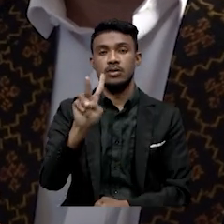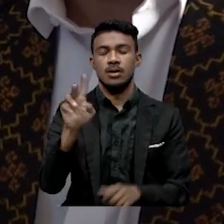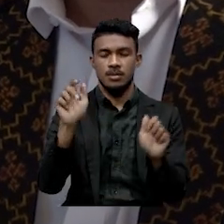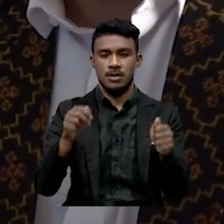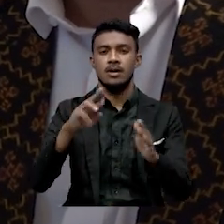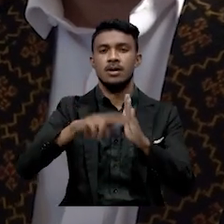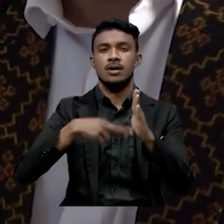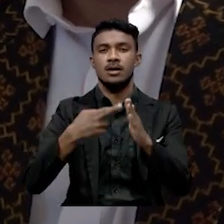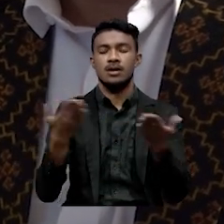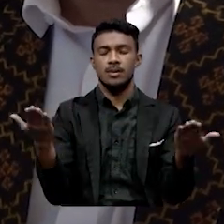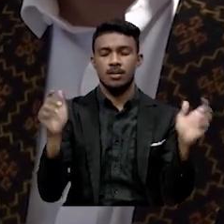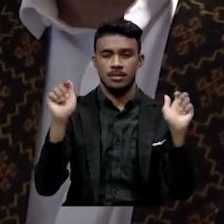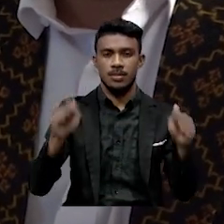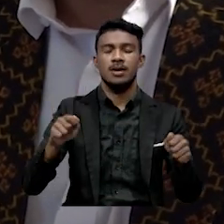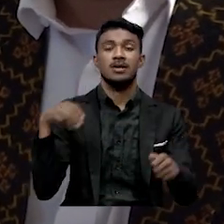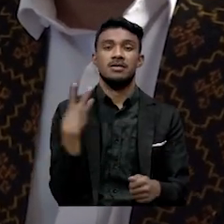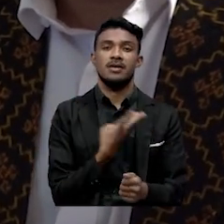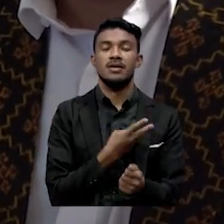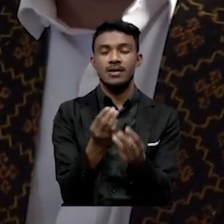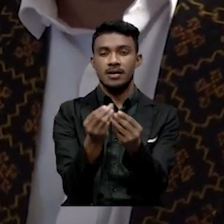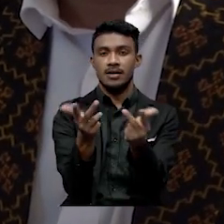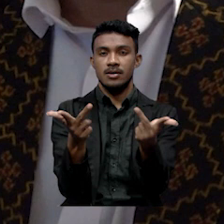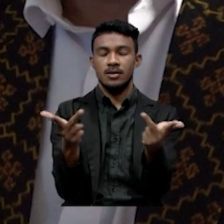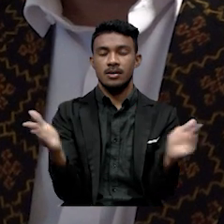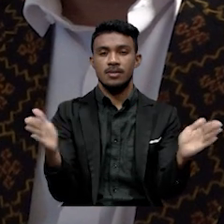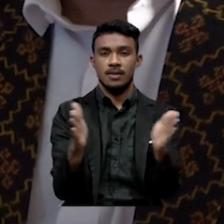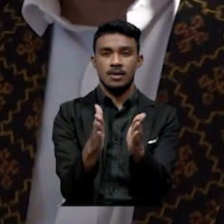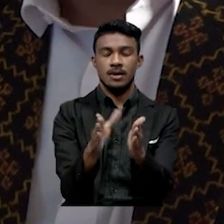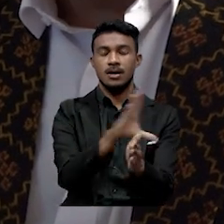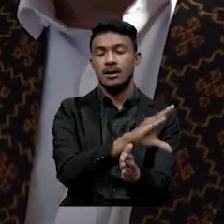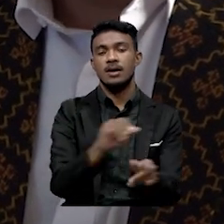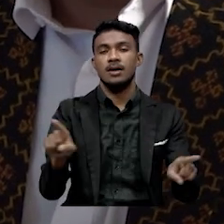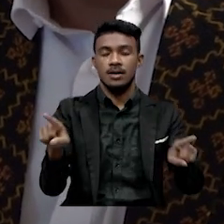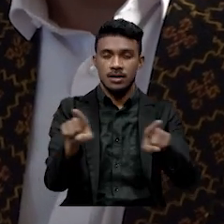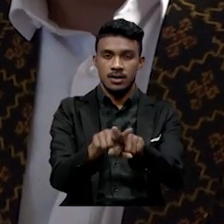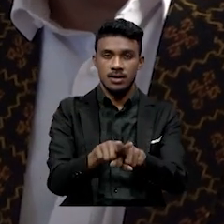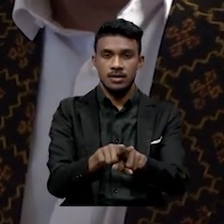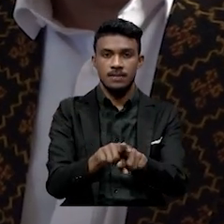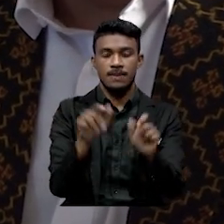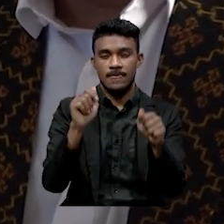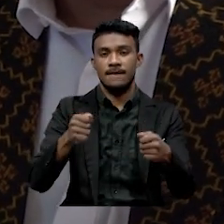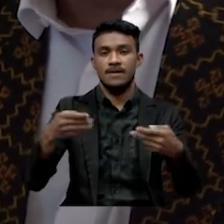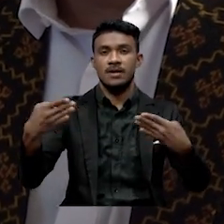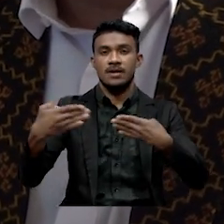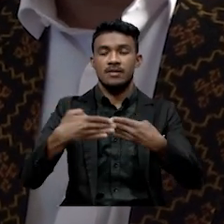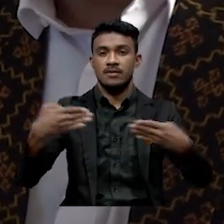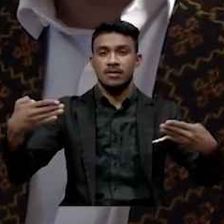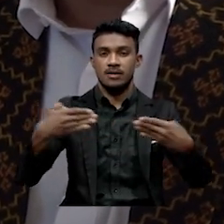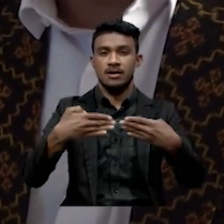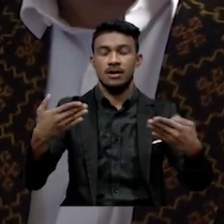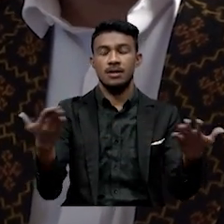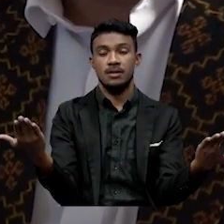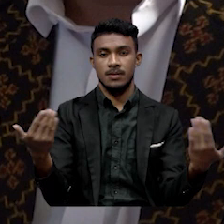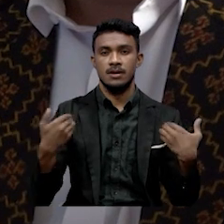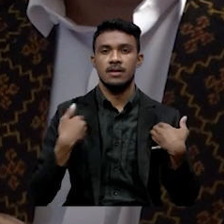peraturan-peraturan yang bisa kita Sederhanakan kemudian perdagangan di perbatasannya berbagai hal yang